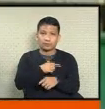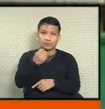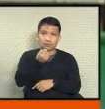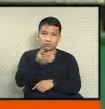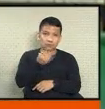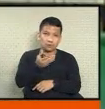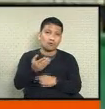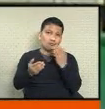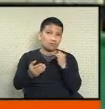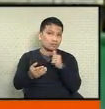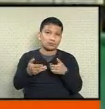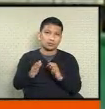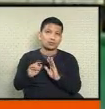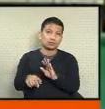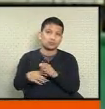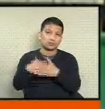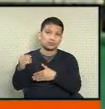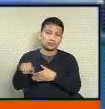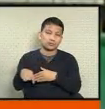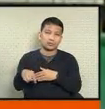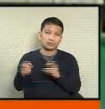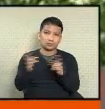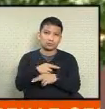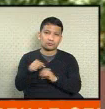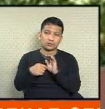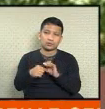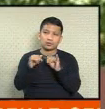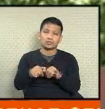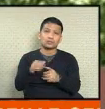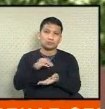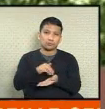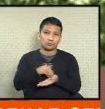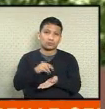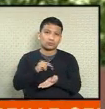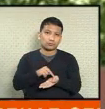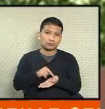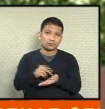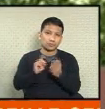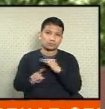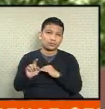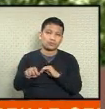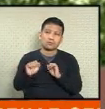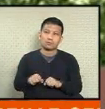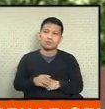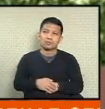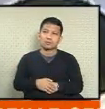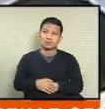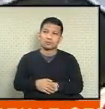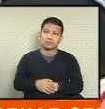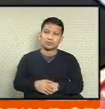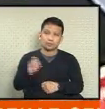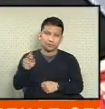Kong. Hindi sila pinapayagang makalabas ng mga kwarto at tanging mga doktor at nurse lamang ang pwedeng pumasok. They're okay so